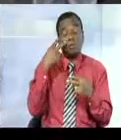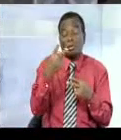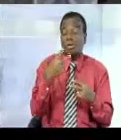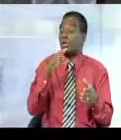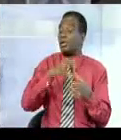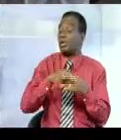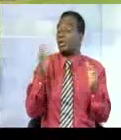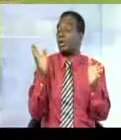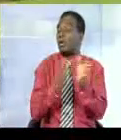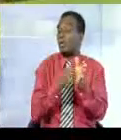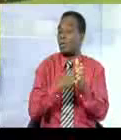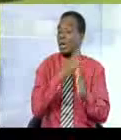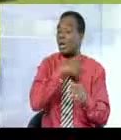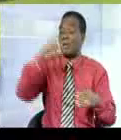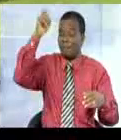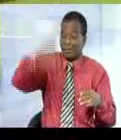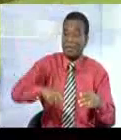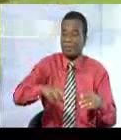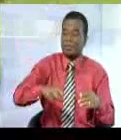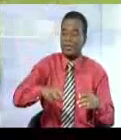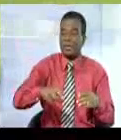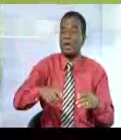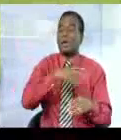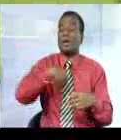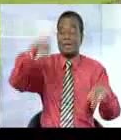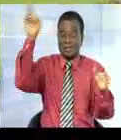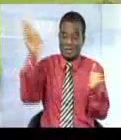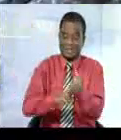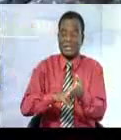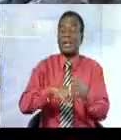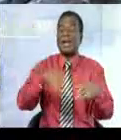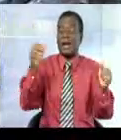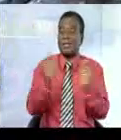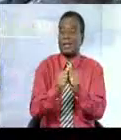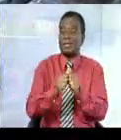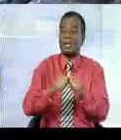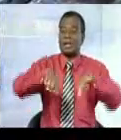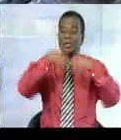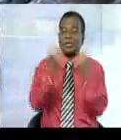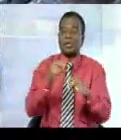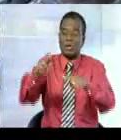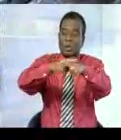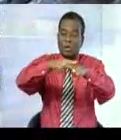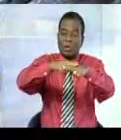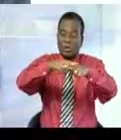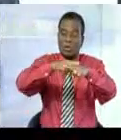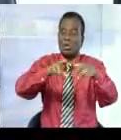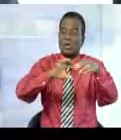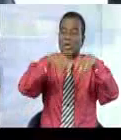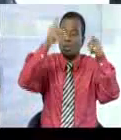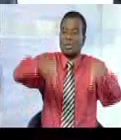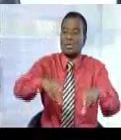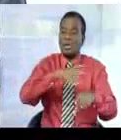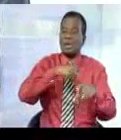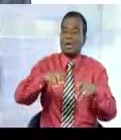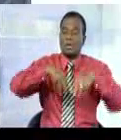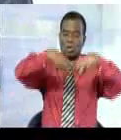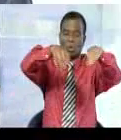polytechnique Félix Houphouët-Boigny de Yamoussoukro signe avec la Citarail, société de transport ferroviaire de personnes et